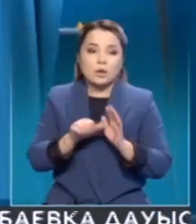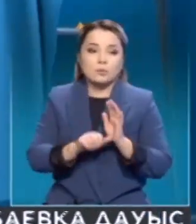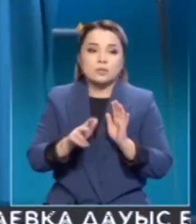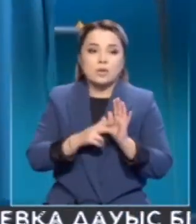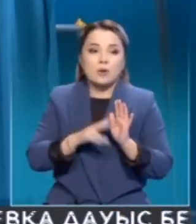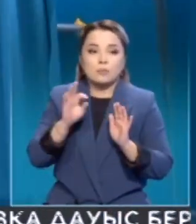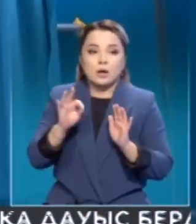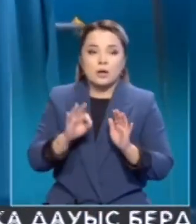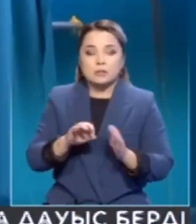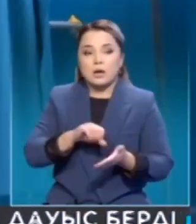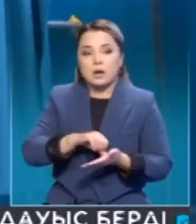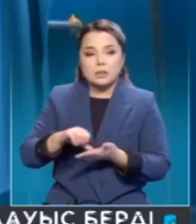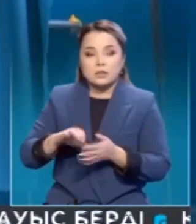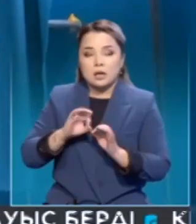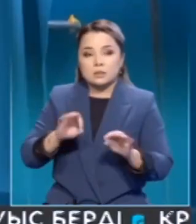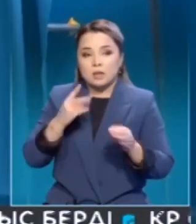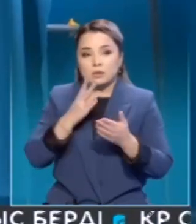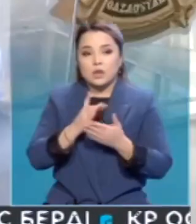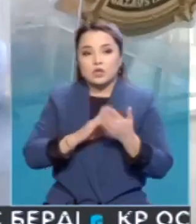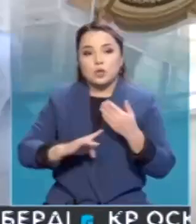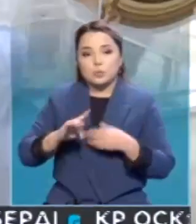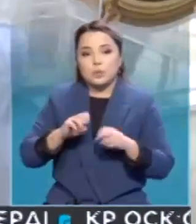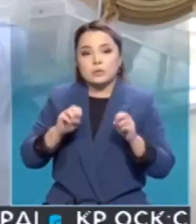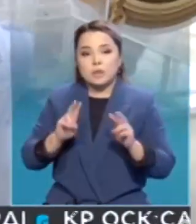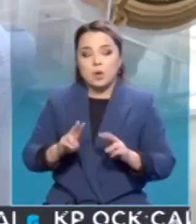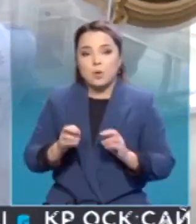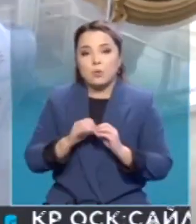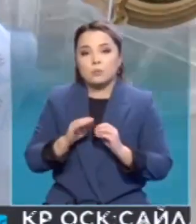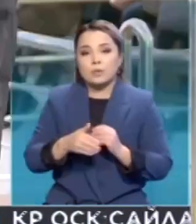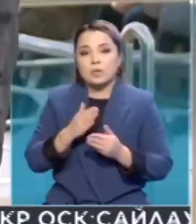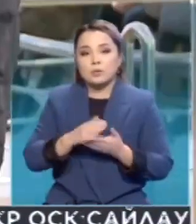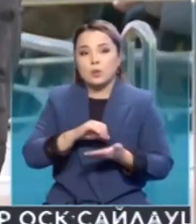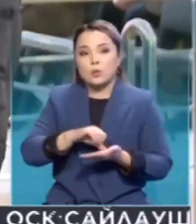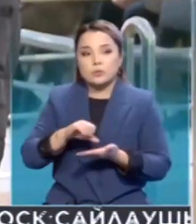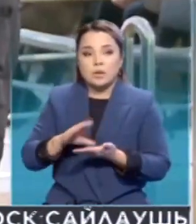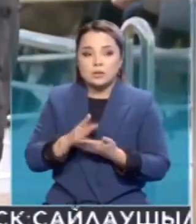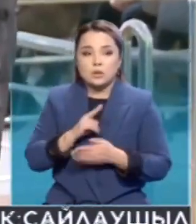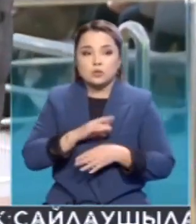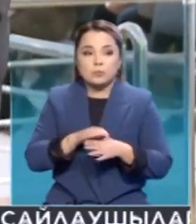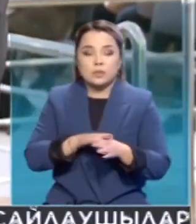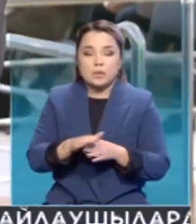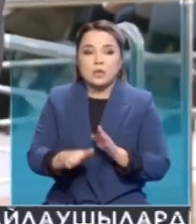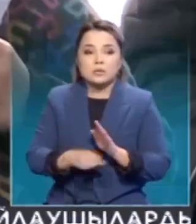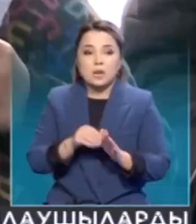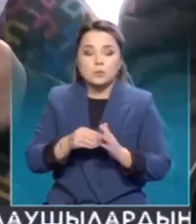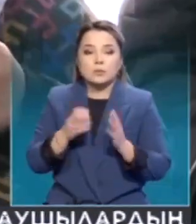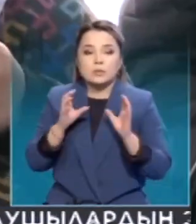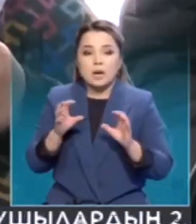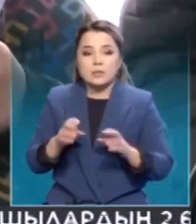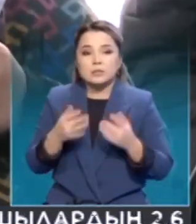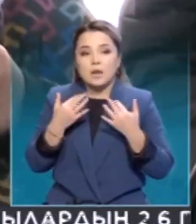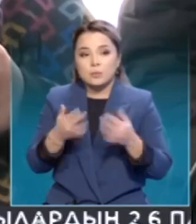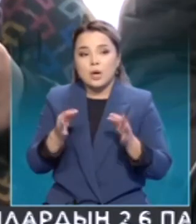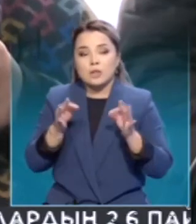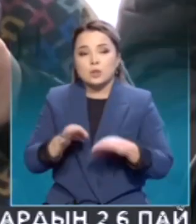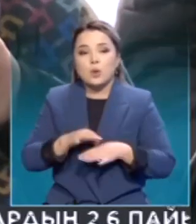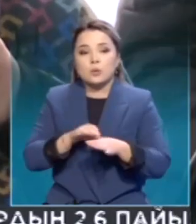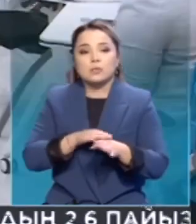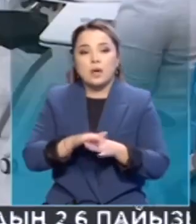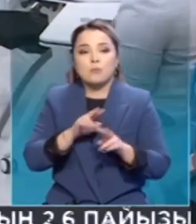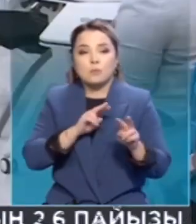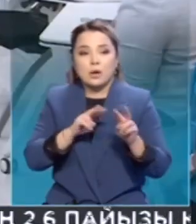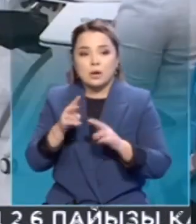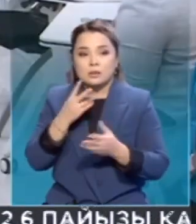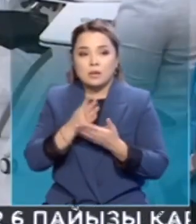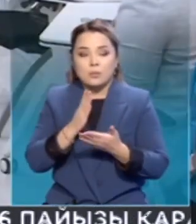68%-ы қатысқанын айтады. Республикада дауыс беруге арналған 10 мыңнан астам учаске жұмыс істеді, ал сайлаудың заң талаптарына сай әділ өтуін байқаушылар